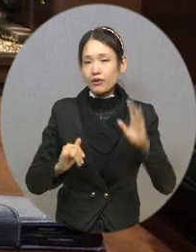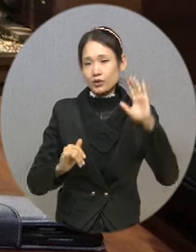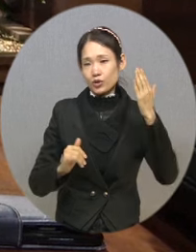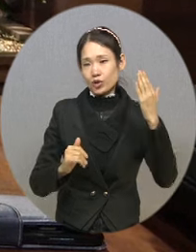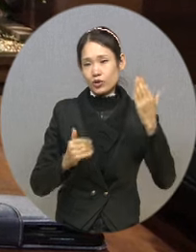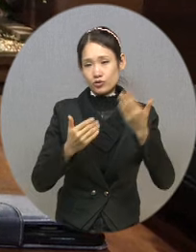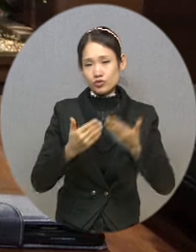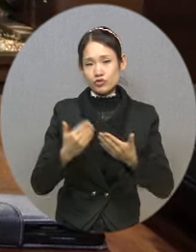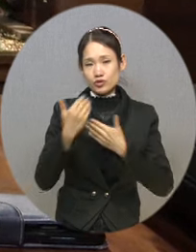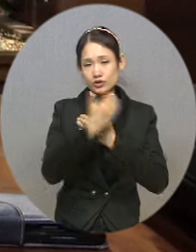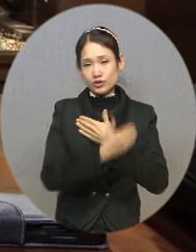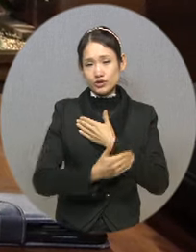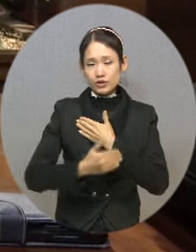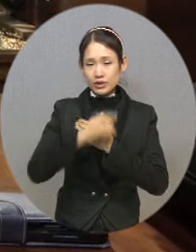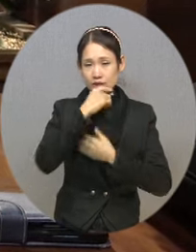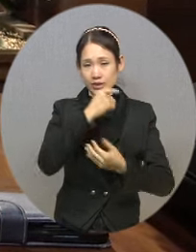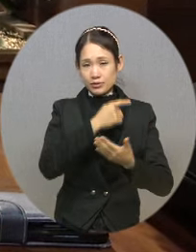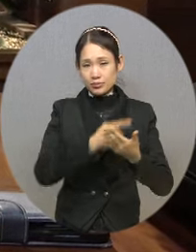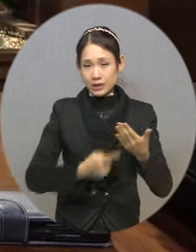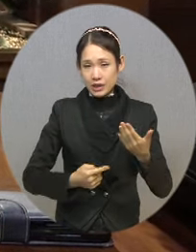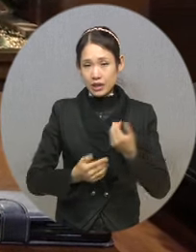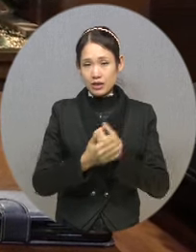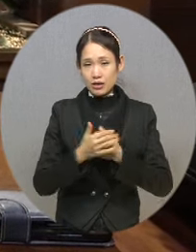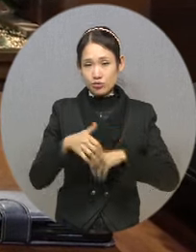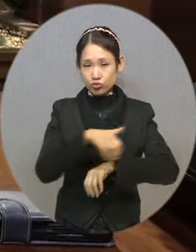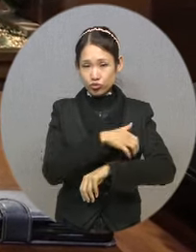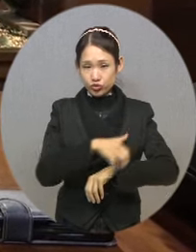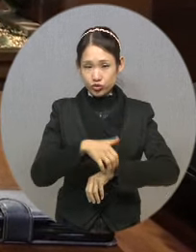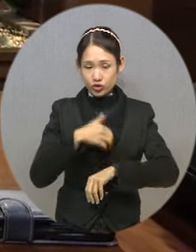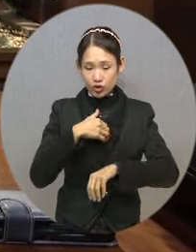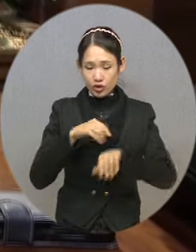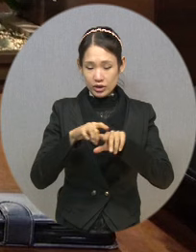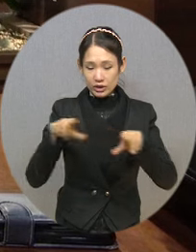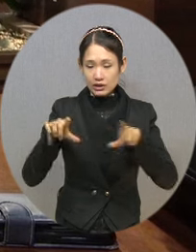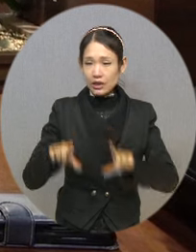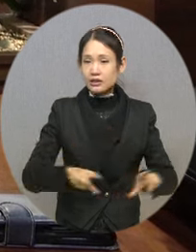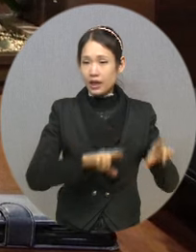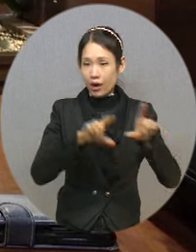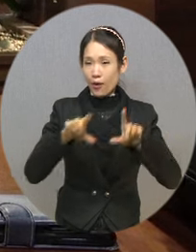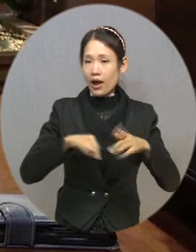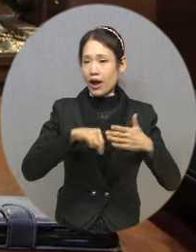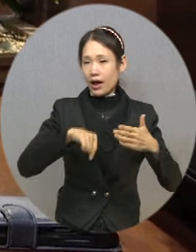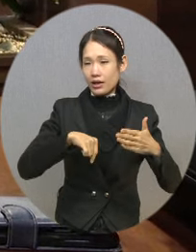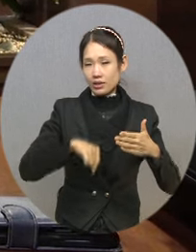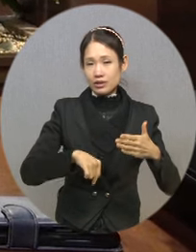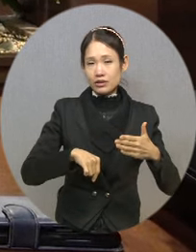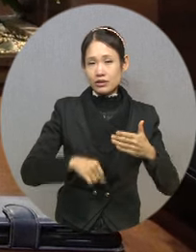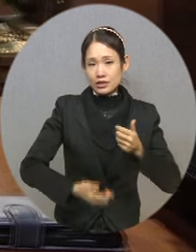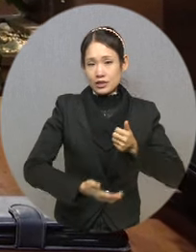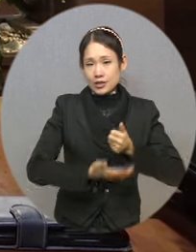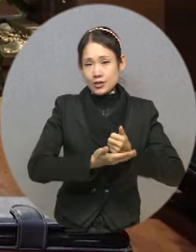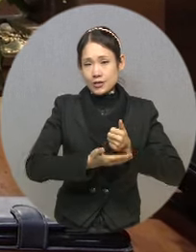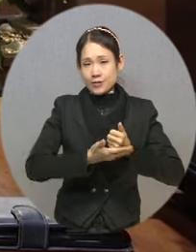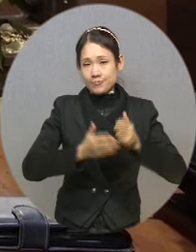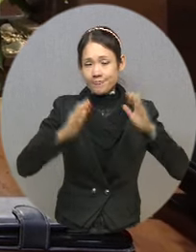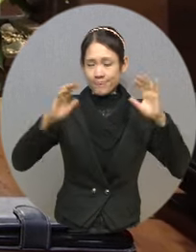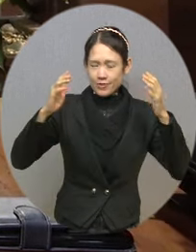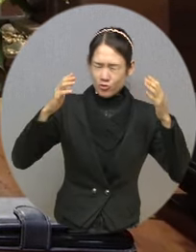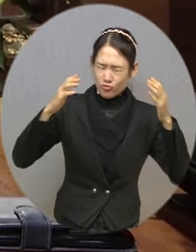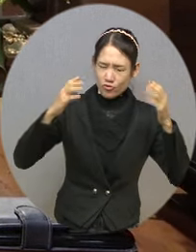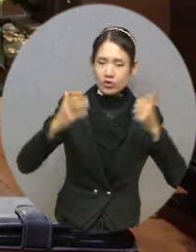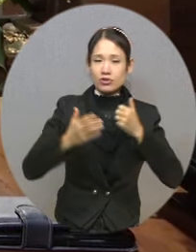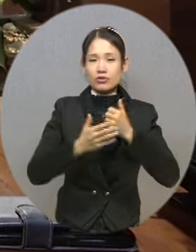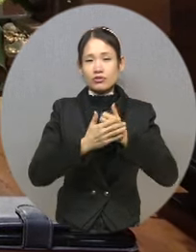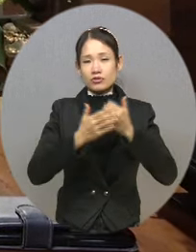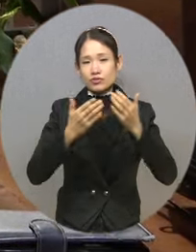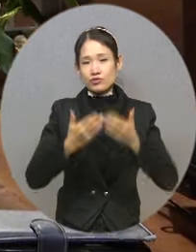또 신체적 손상으로부터의 불편한 저의 일상생활이나 이런 부분들을 격려와 응원으로 해주고 있는 저의